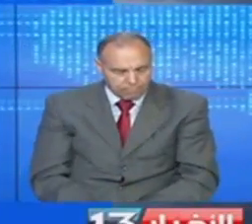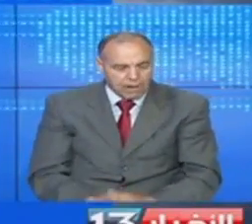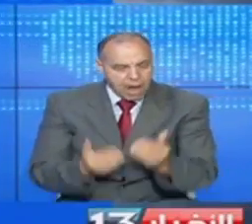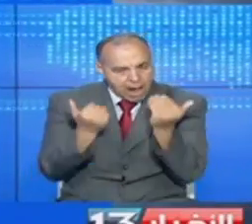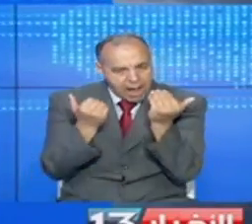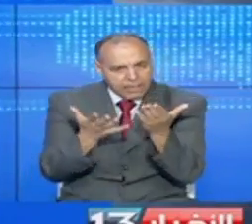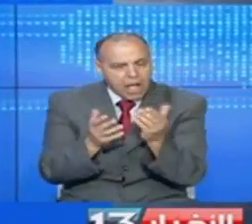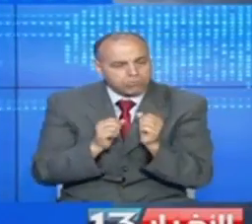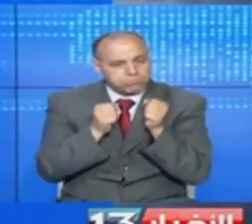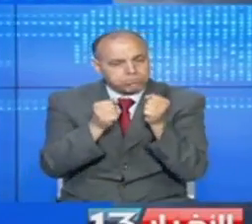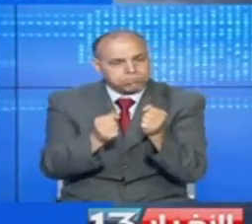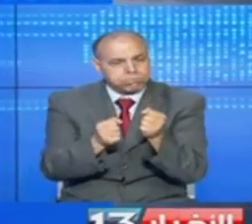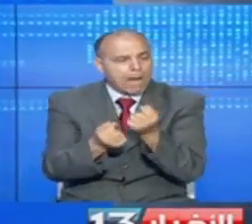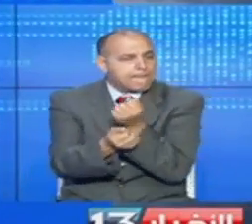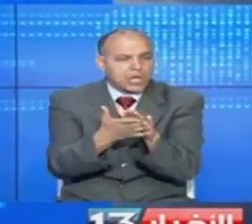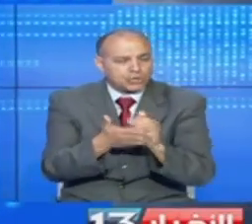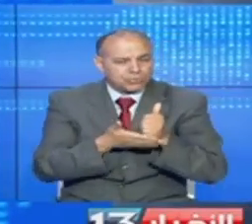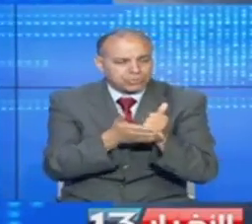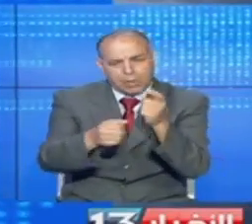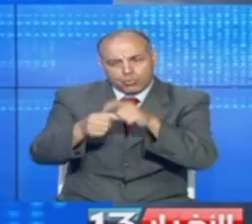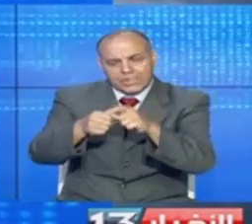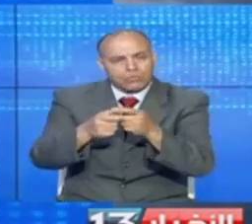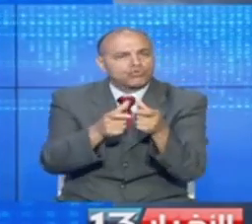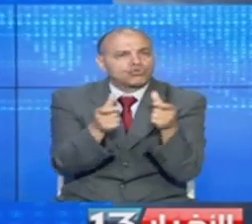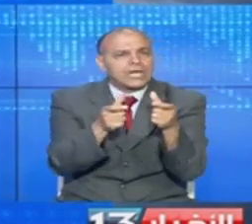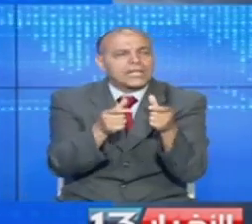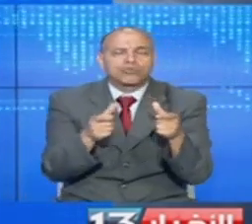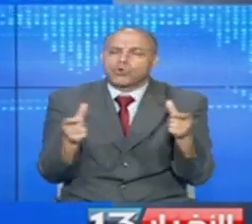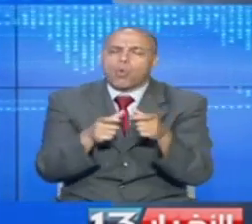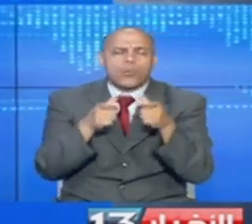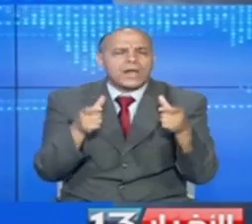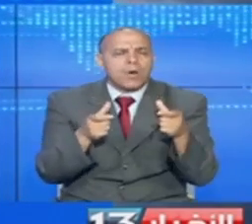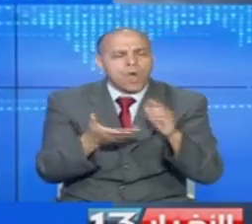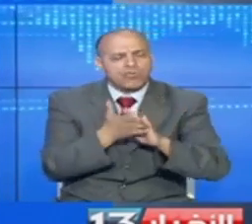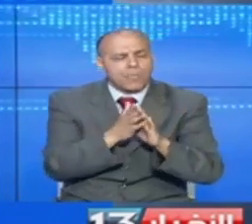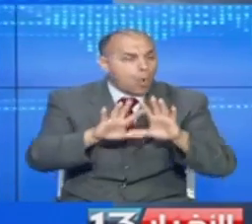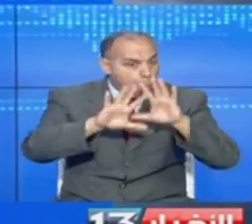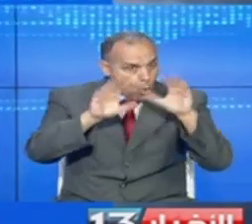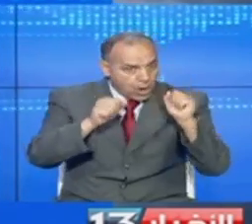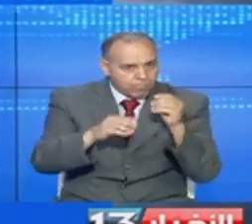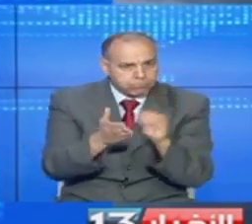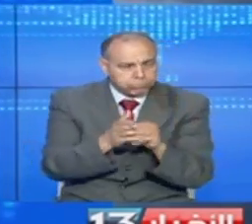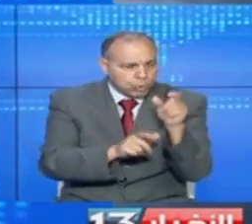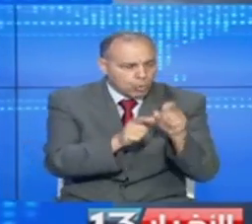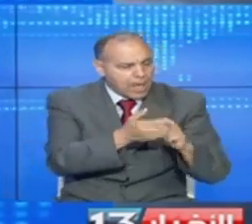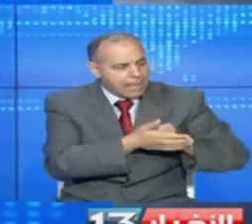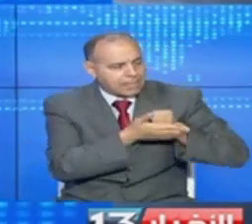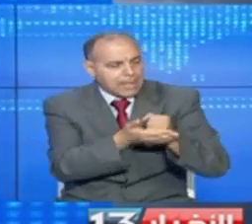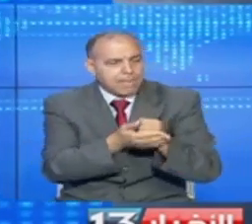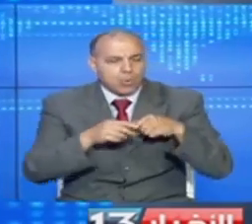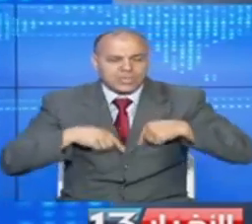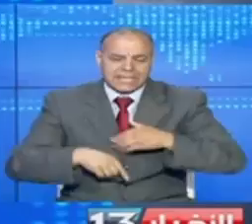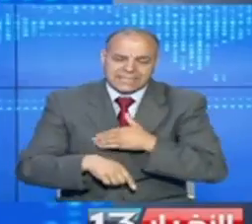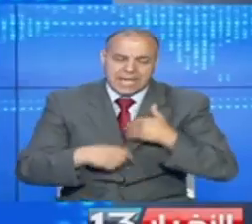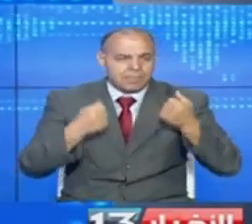تكريما لجهود المتبرعين والمساهمين من مؤسسات وشركات ومنظمات المجتمع المدني وأيضا أفراد لدعم جهود وزارة